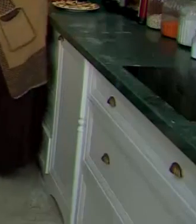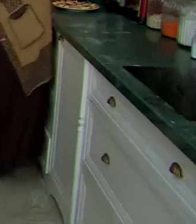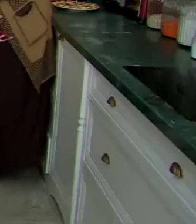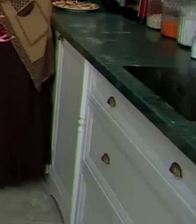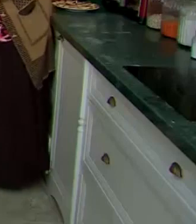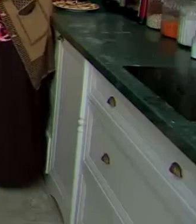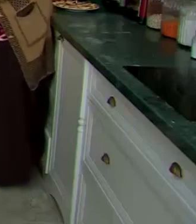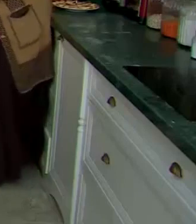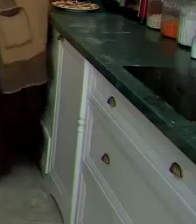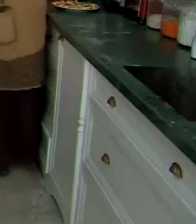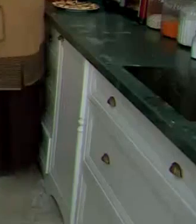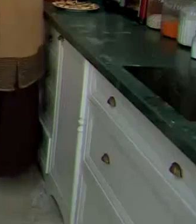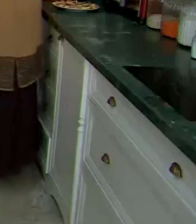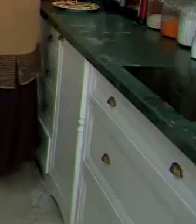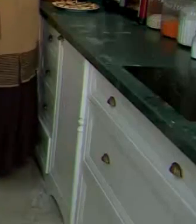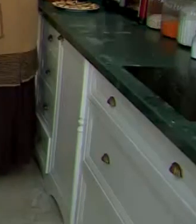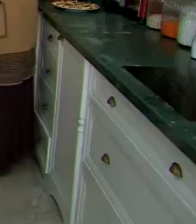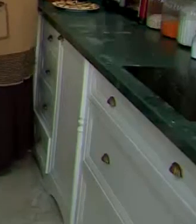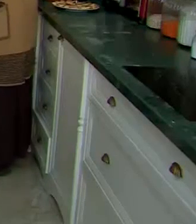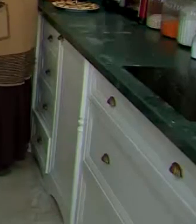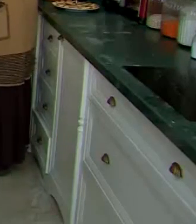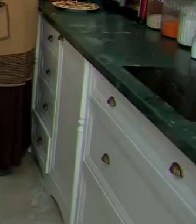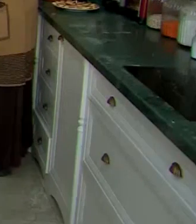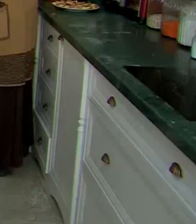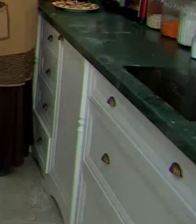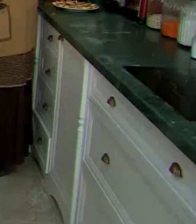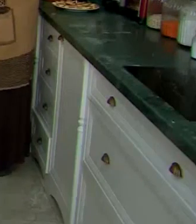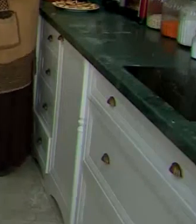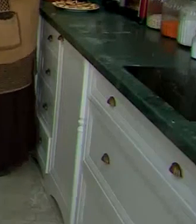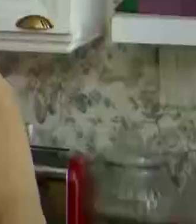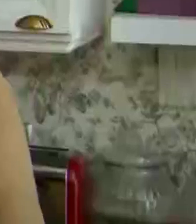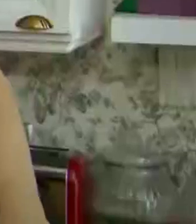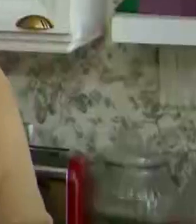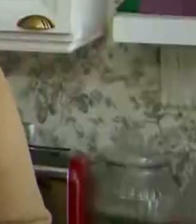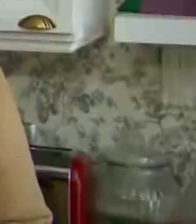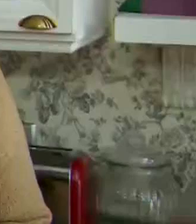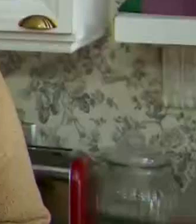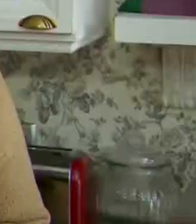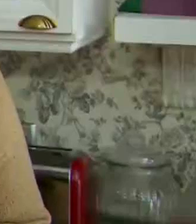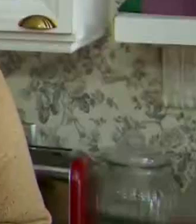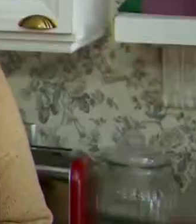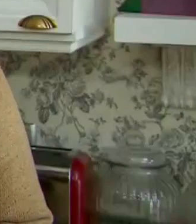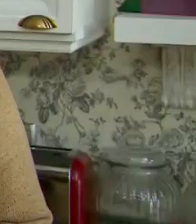Bulaşık makinesini boşaltan Meryem Serpil'in arkasından tekrar göğüslerine baktı.